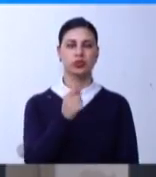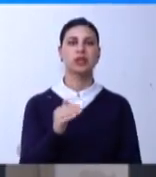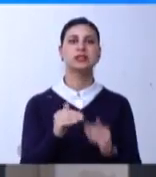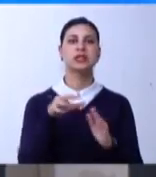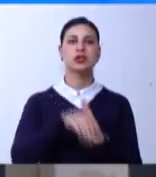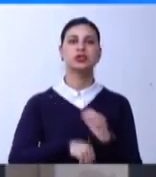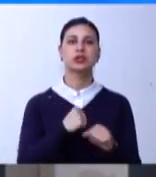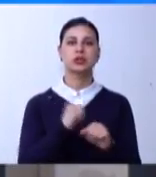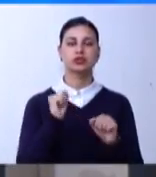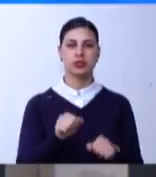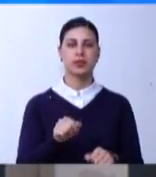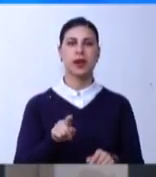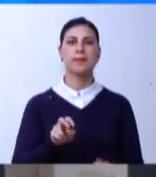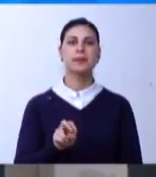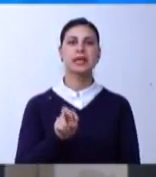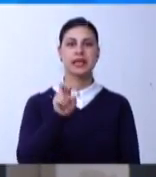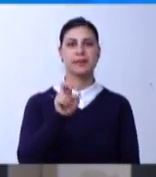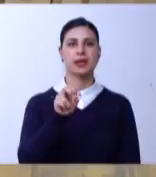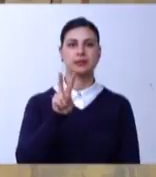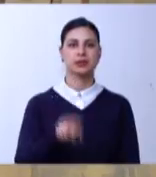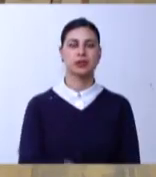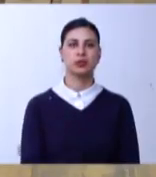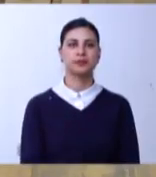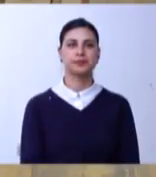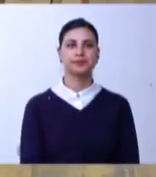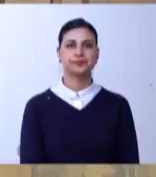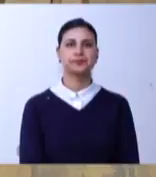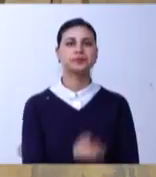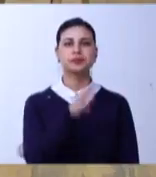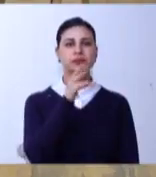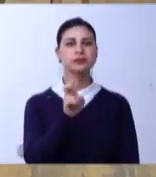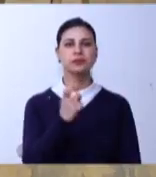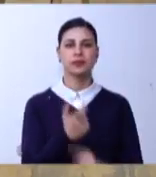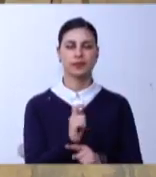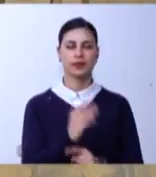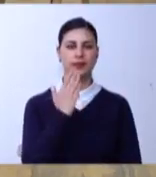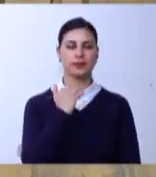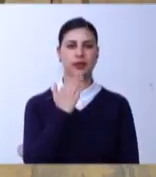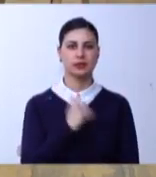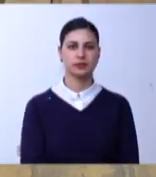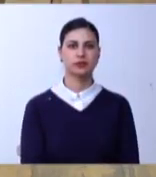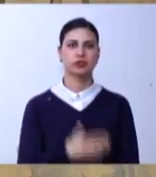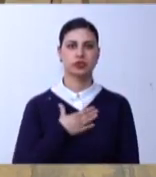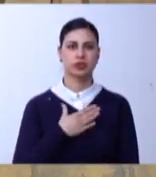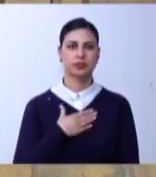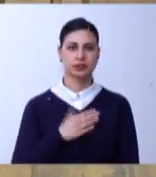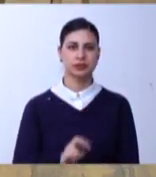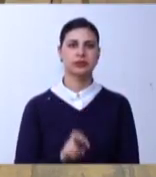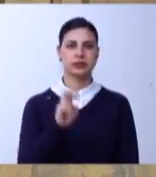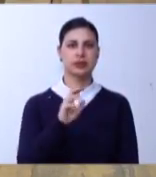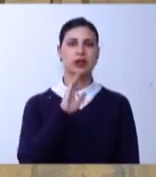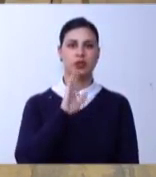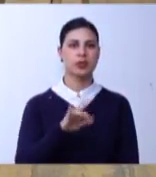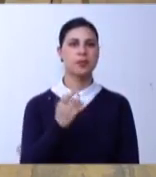სახში გააკეთოს. ეს არის სახელურებიანი კიბე, ანუ მარტივად რო ვთქვათ, გამოყენების წესი არის ძალიან მარტივი. ჩემი სიმაღლე ყოფნის ამას ბავშვის